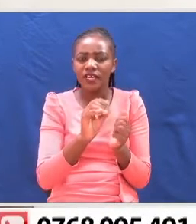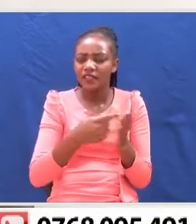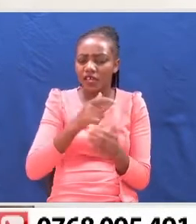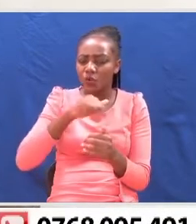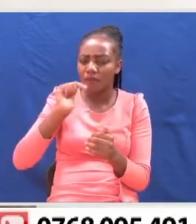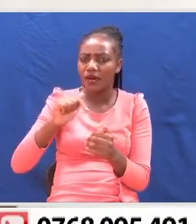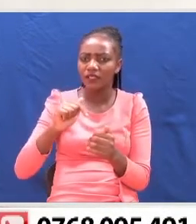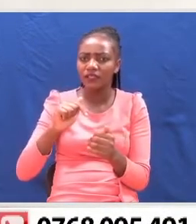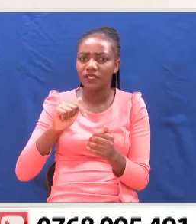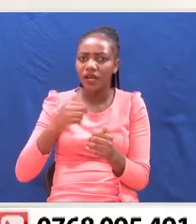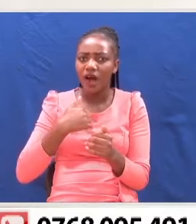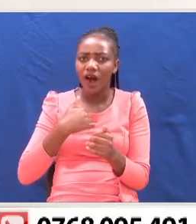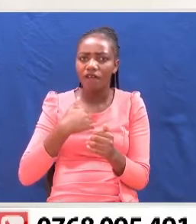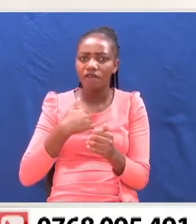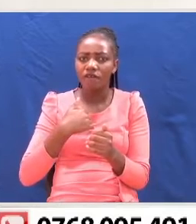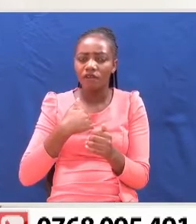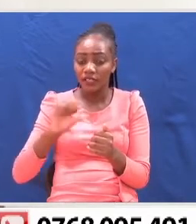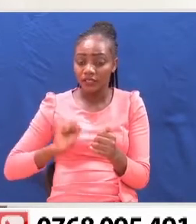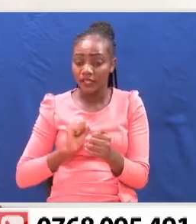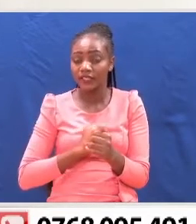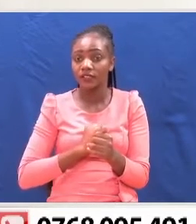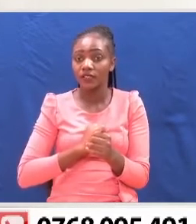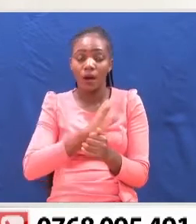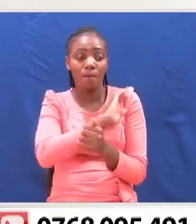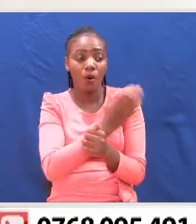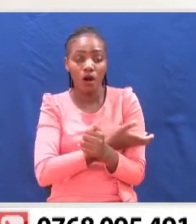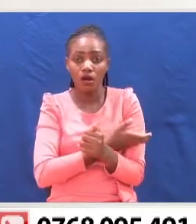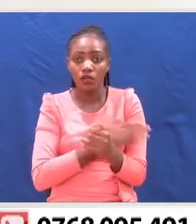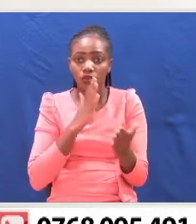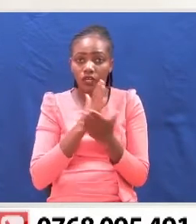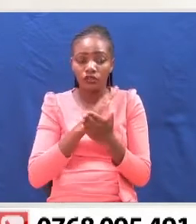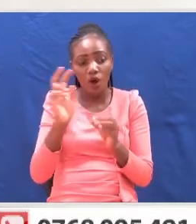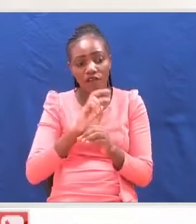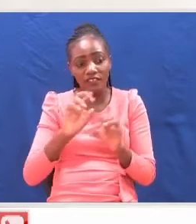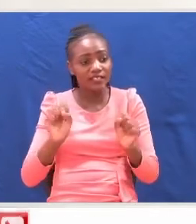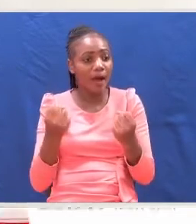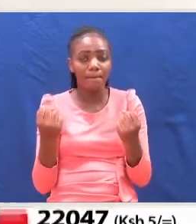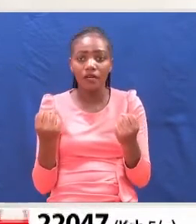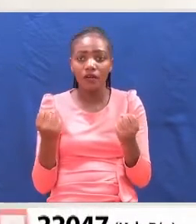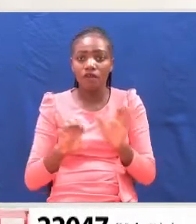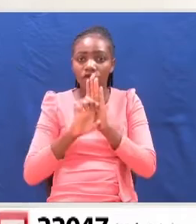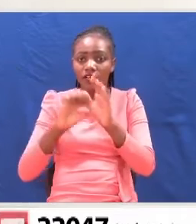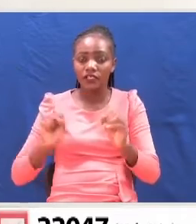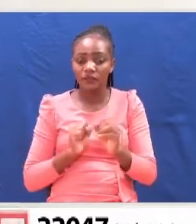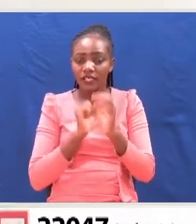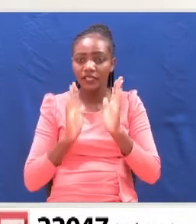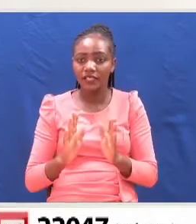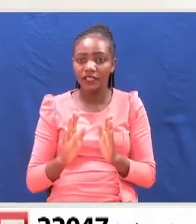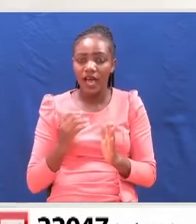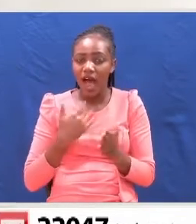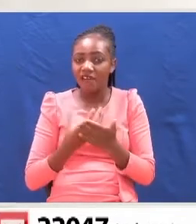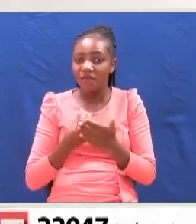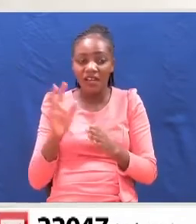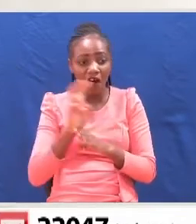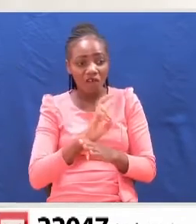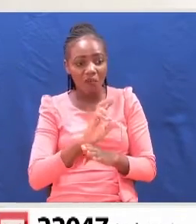na nyumba ambayo itakuwa na nguvu fulani, uzito fulani wa kuweza kufanya hiyo oversight. Kama saa hizi senators hawana pesa ya oversight